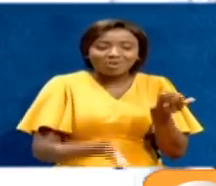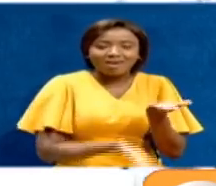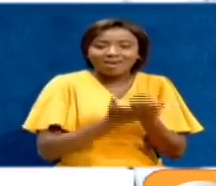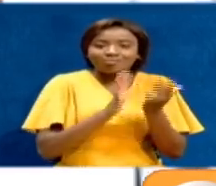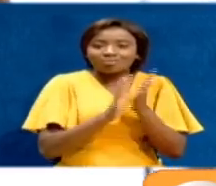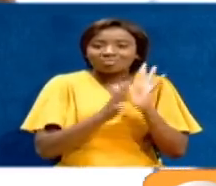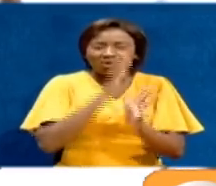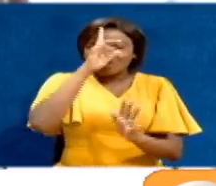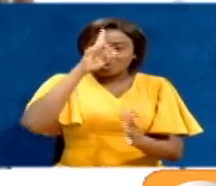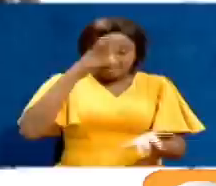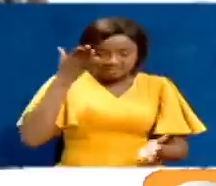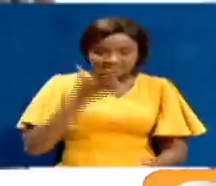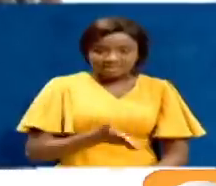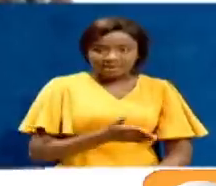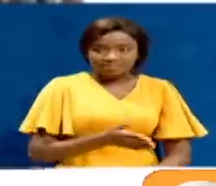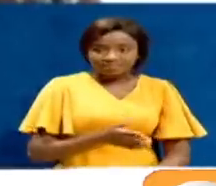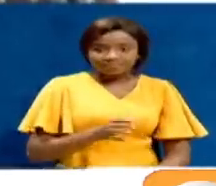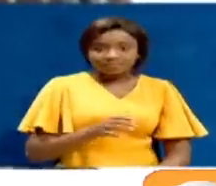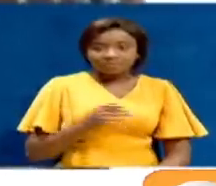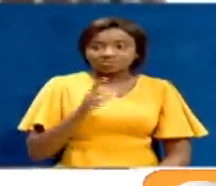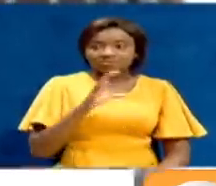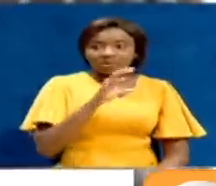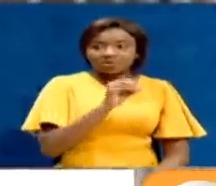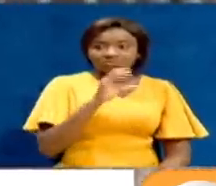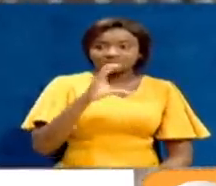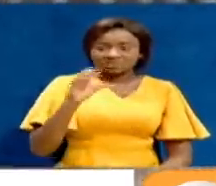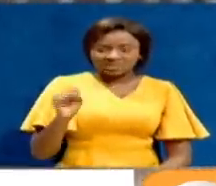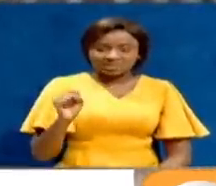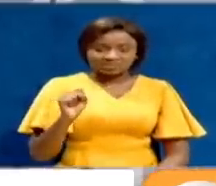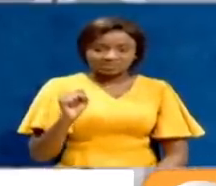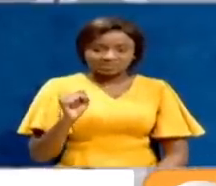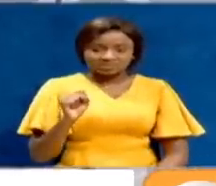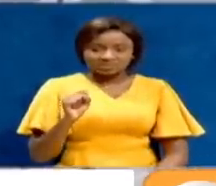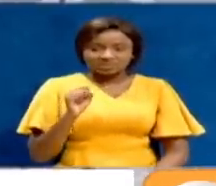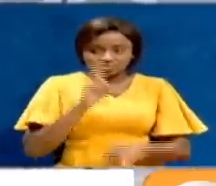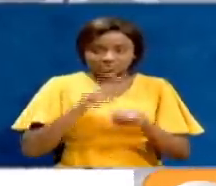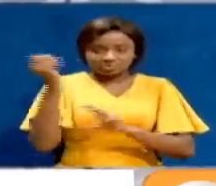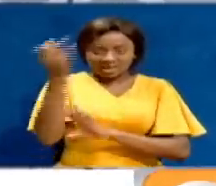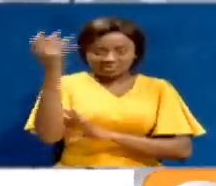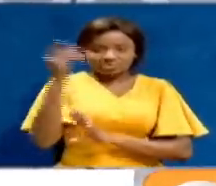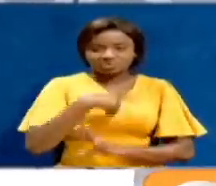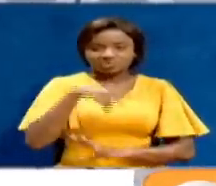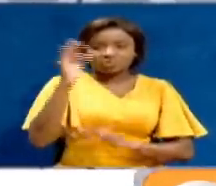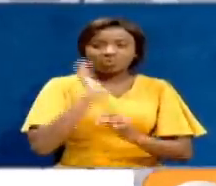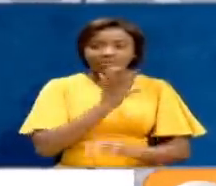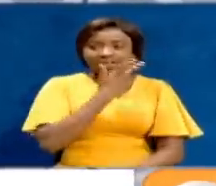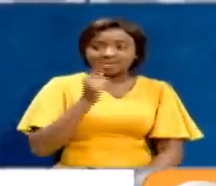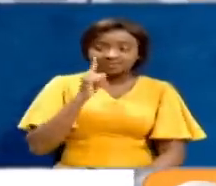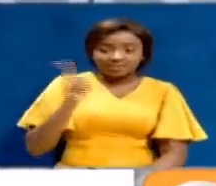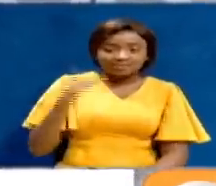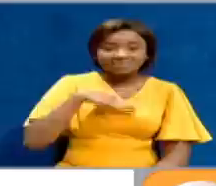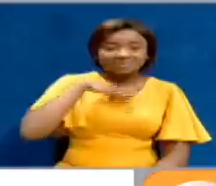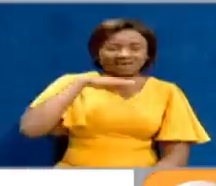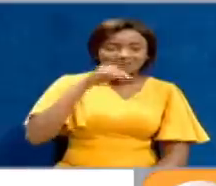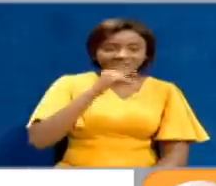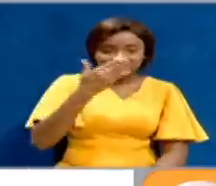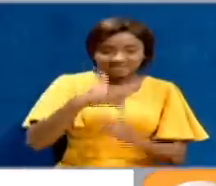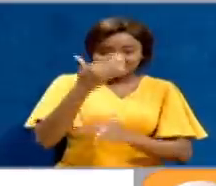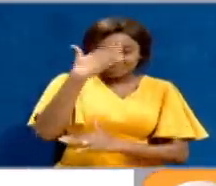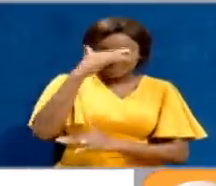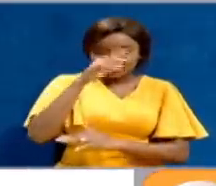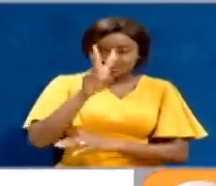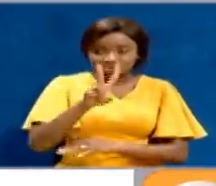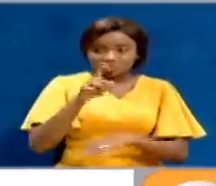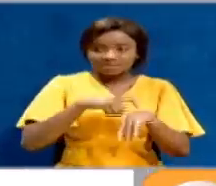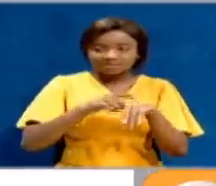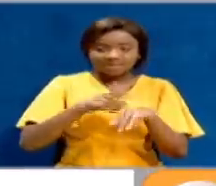Osiyesi mwenyewe alichukua ambulance na akachukua Land Cruiser kutupeleka mpaka Kenyatta. Livede alifariki siku mbili baada ya kupigwa risasi